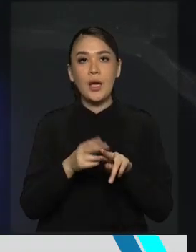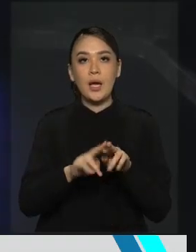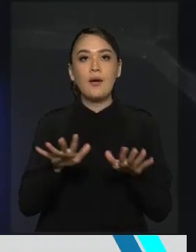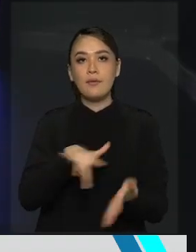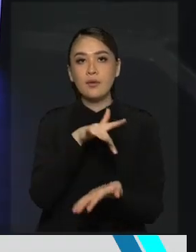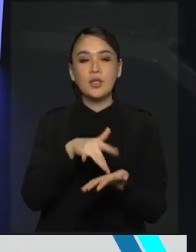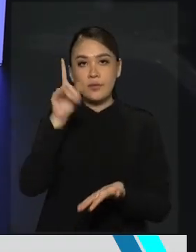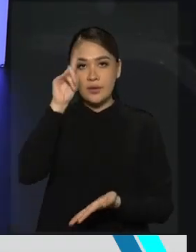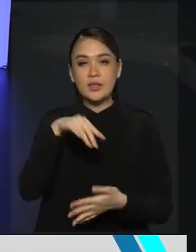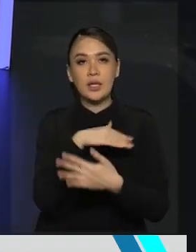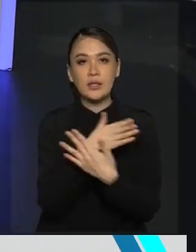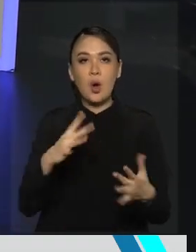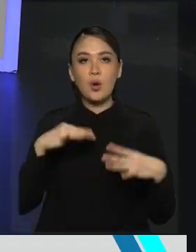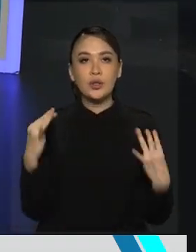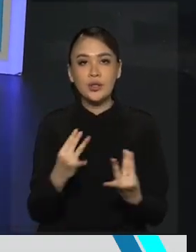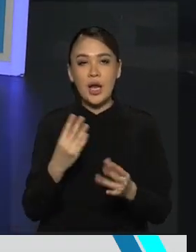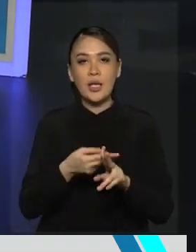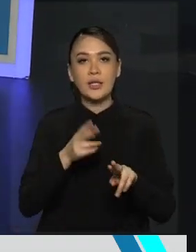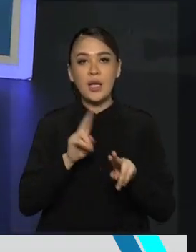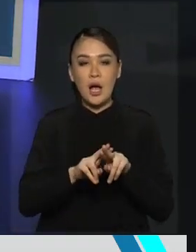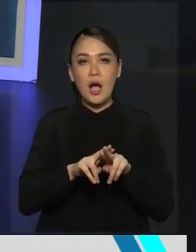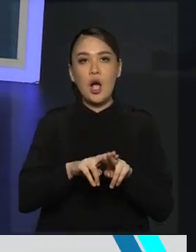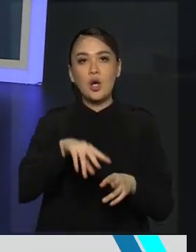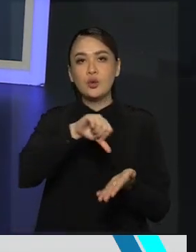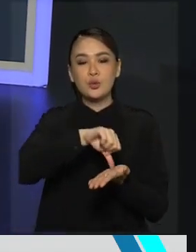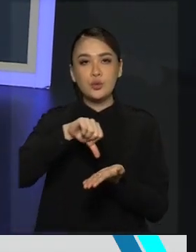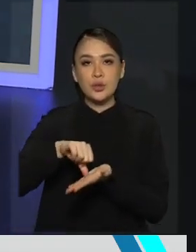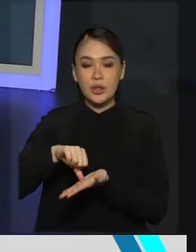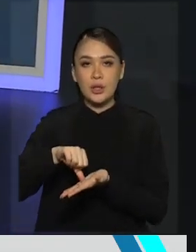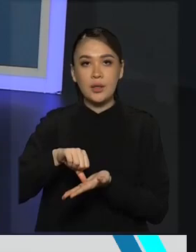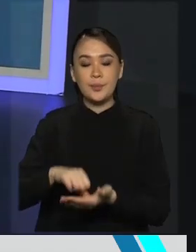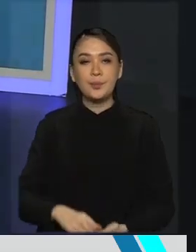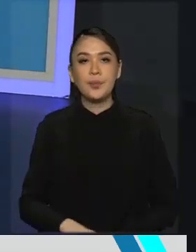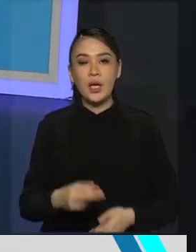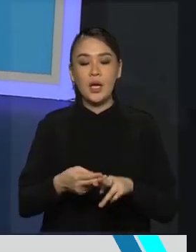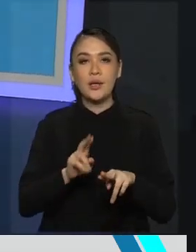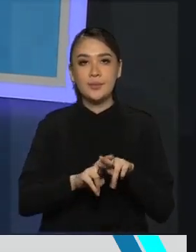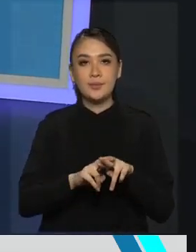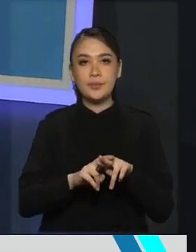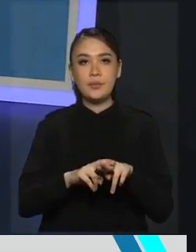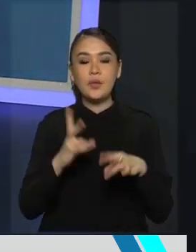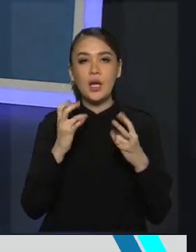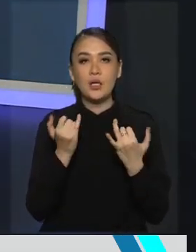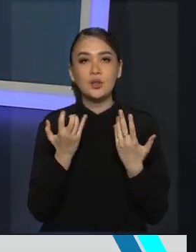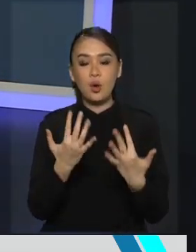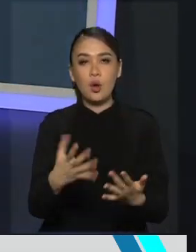очень интересный. Это город политически подкованных людей. Вот. И насколько вот удалось, собственно